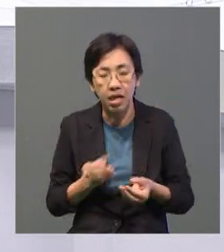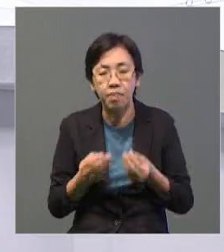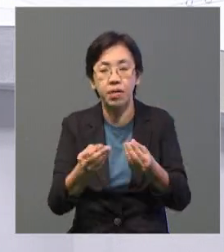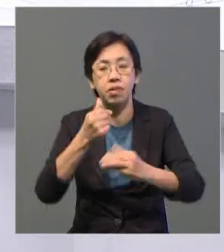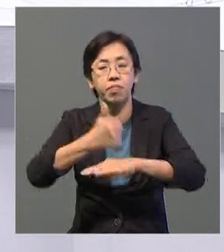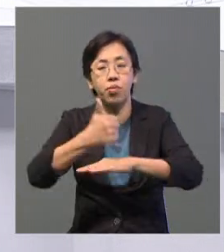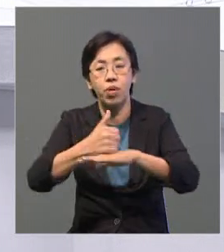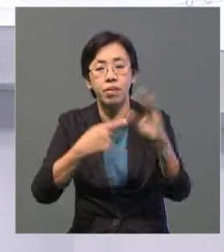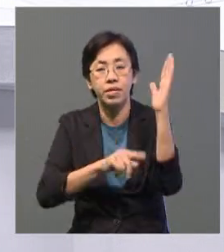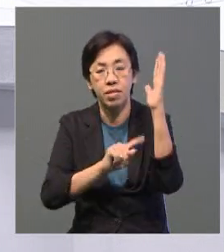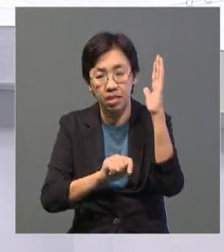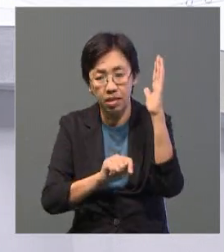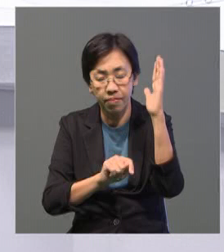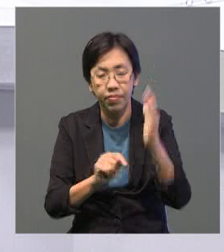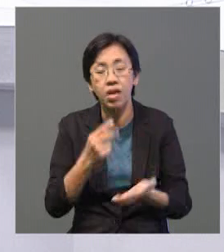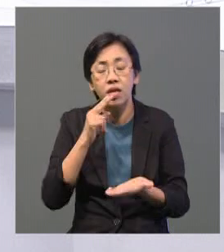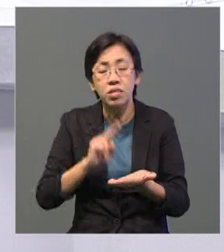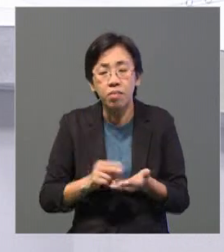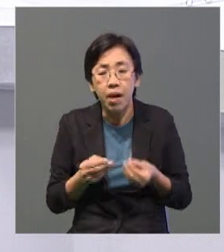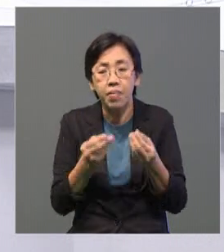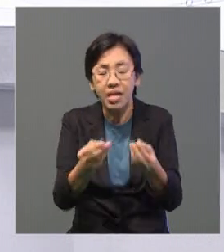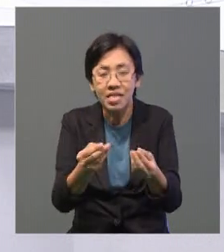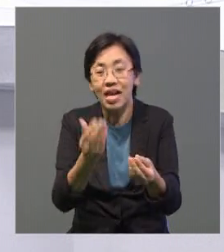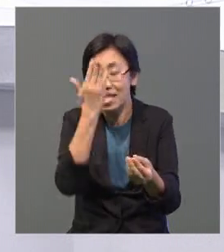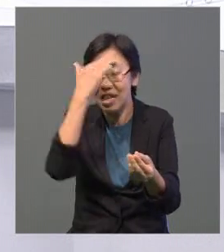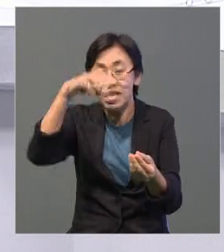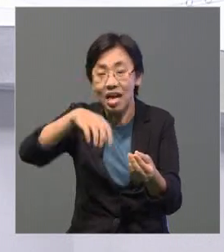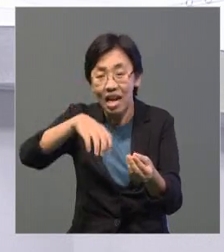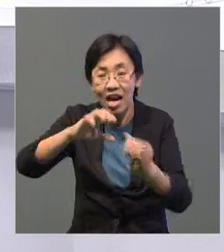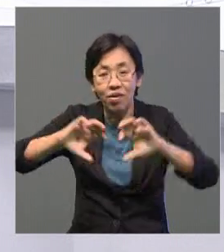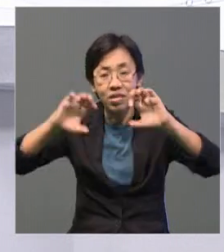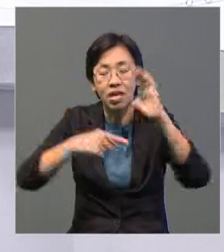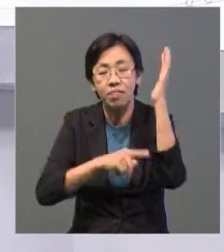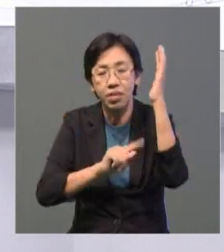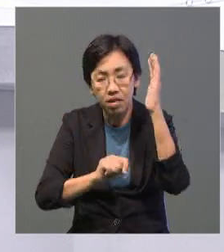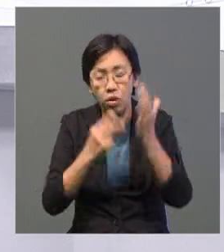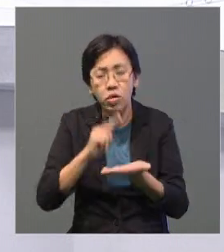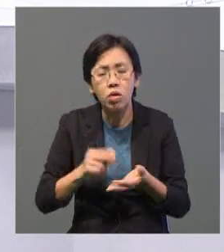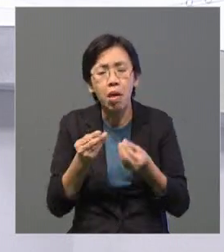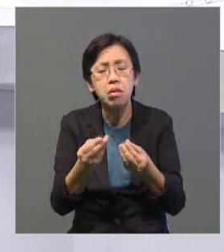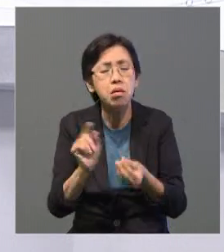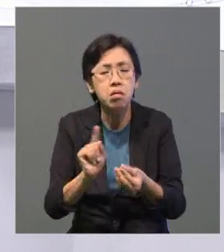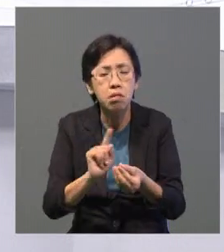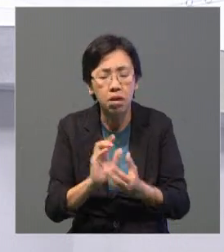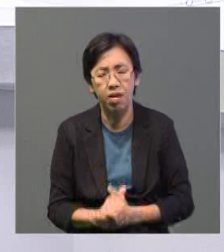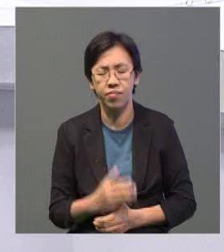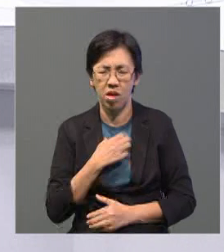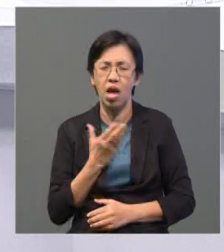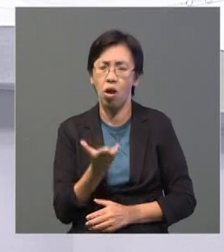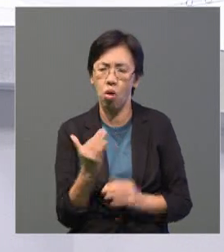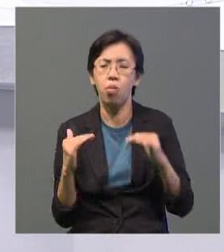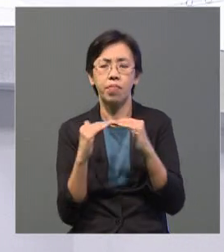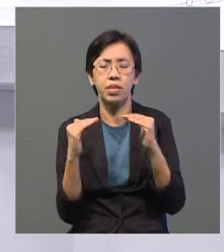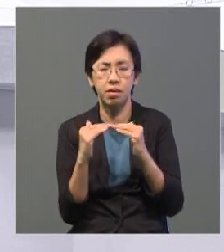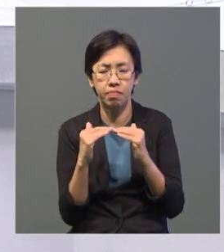ต่อผู้ว่าราชการจังหวัดนะครับเขาไปรวมตัวกันที่บริเวณหน้าศาลากลางจังหวัดไปยื่นหนังสือถึงผู้ว่าราชการจังหวัดในการขอความ